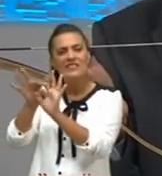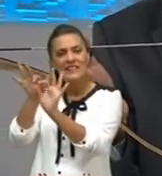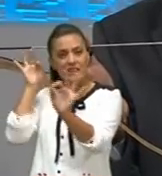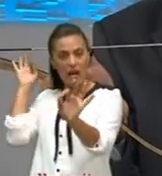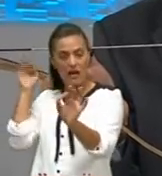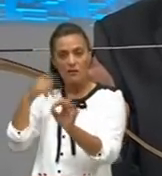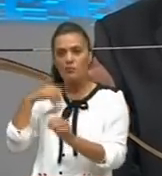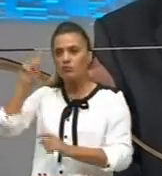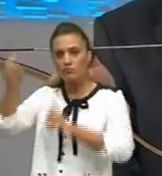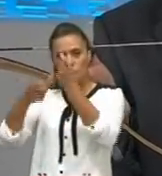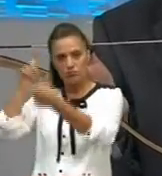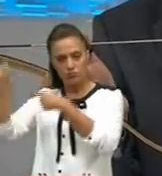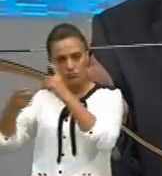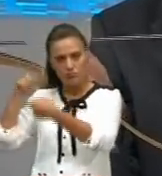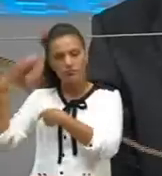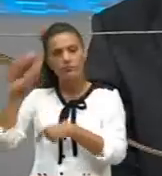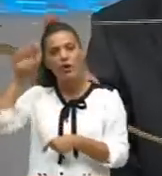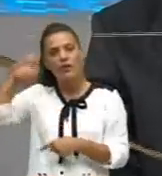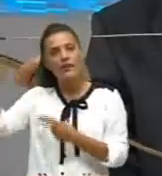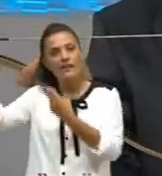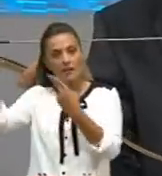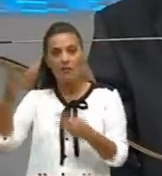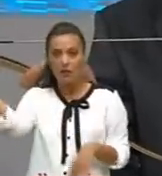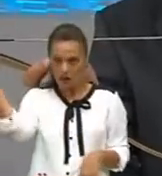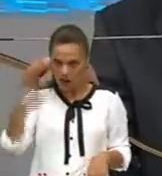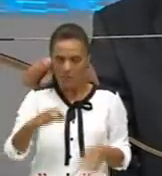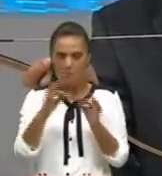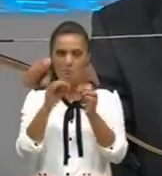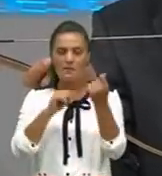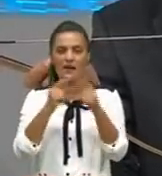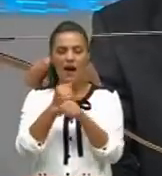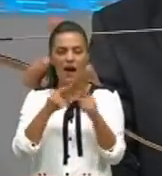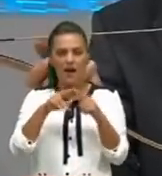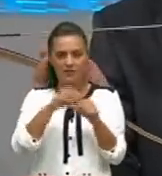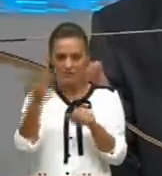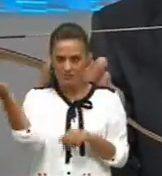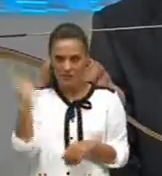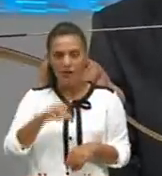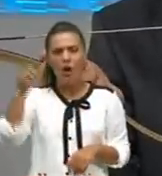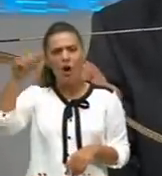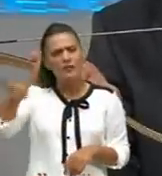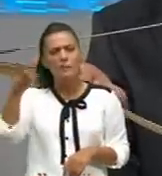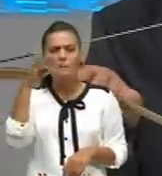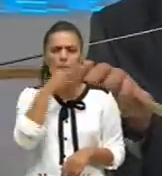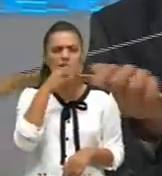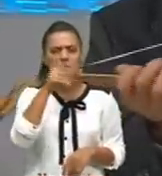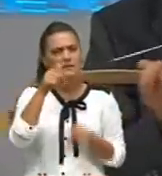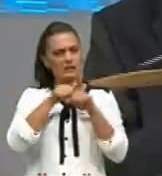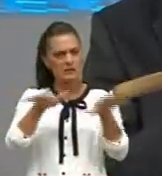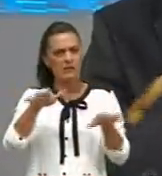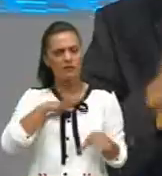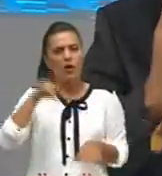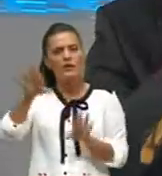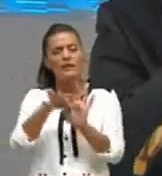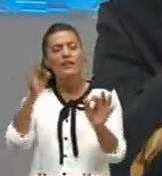Moğol yay okçularını buldum. Evet. Onlara davet ettim. Geldiler de Biga'ya. Onlarda da benzer bir sistem var.